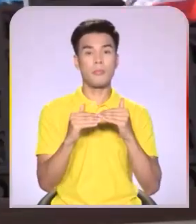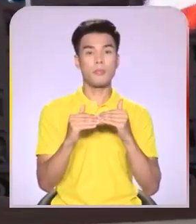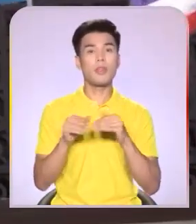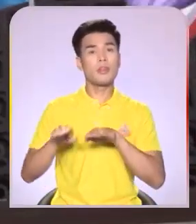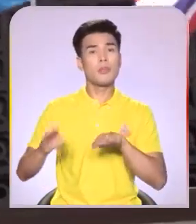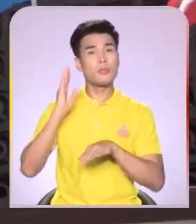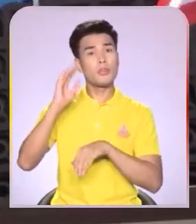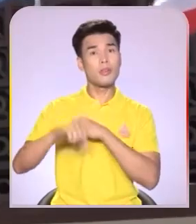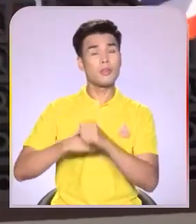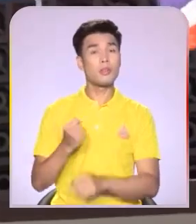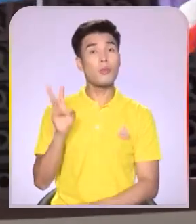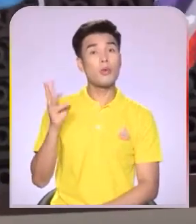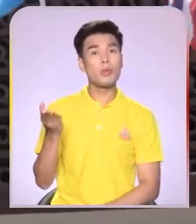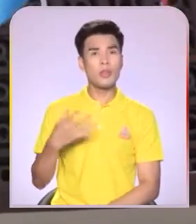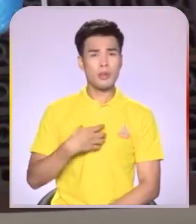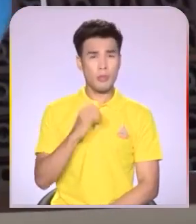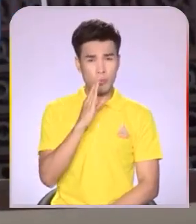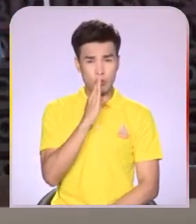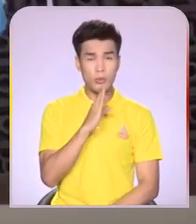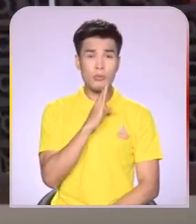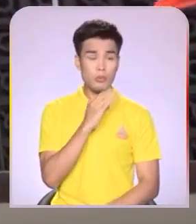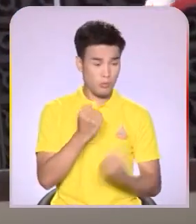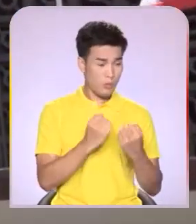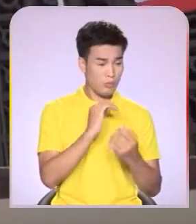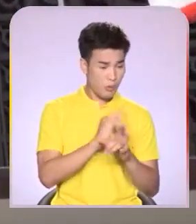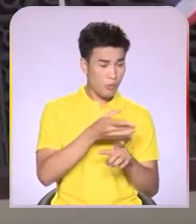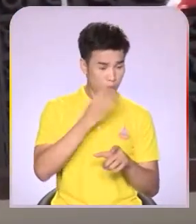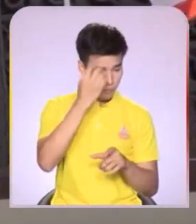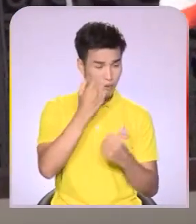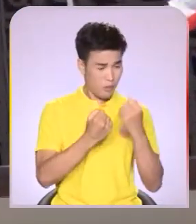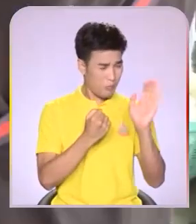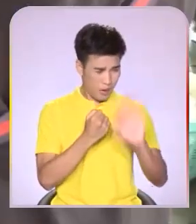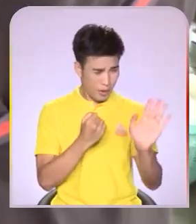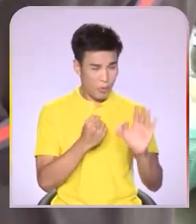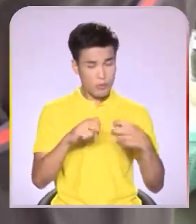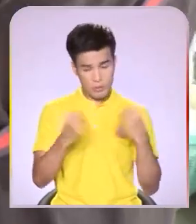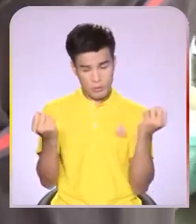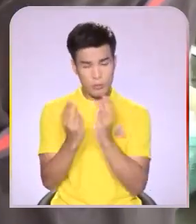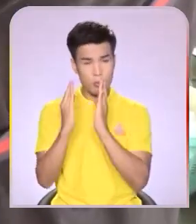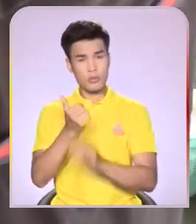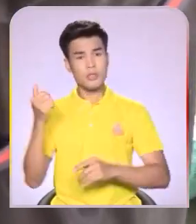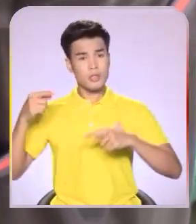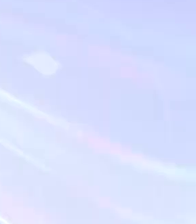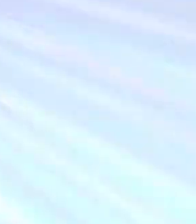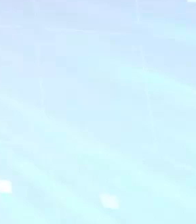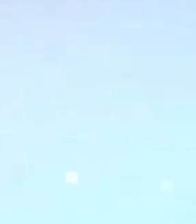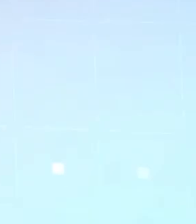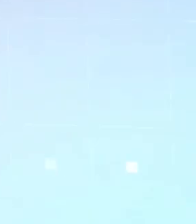น้องอายุ 16บอกผมอยากบอกว่าถ้าพี่เมาอยากขับมันทำให้คนอื่นเดือดร้อนครับ